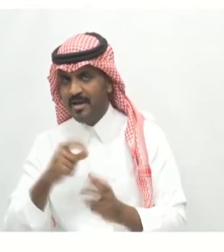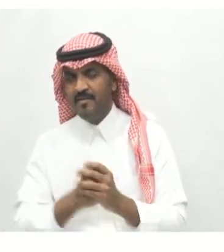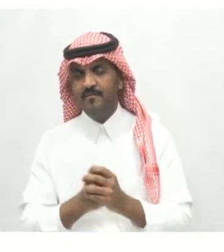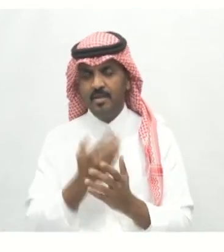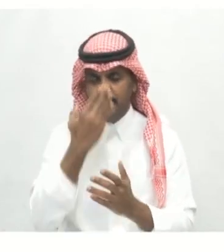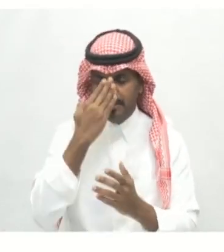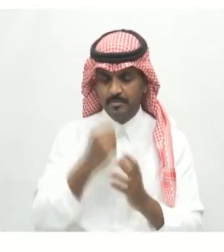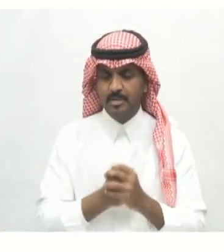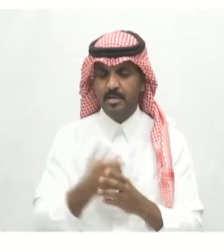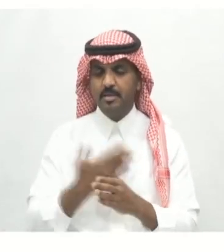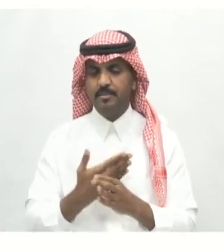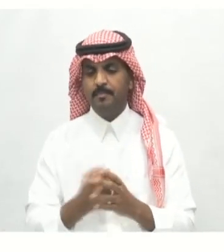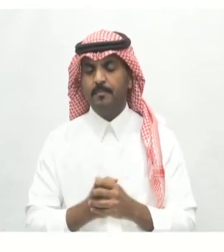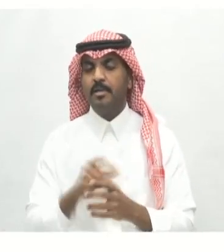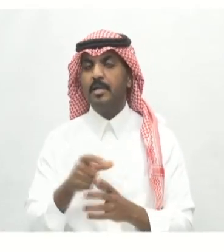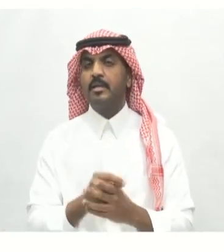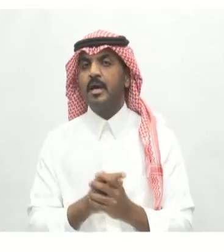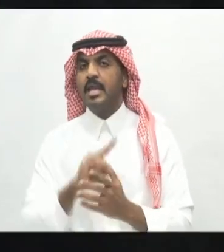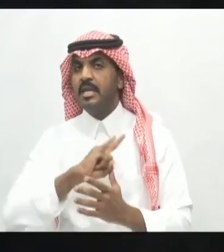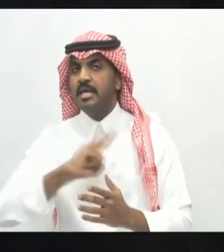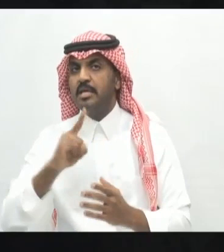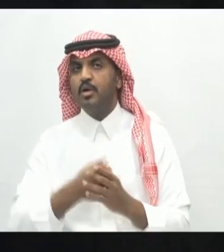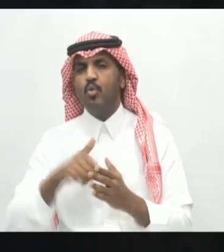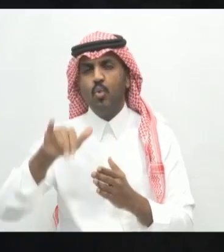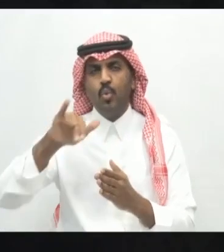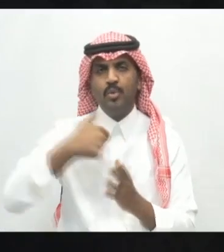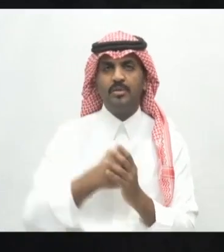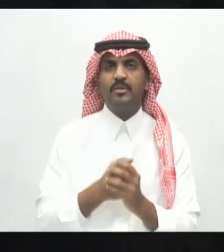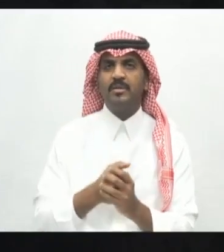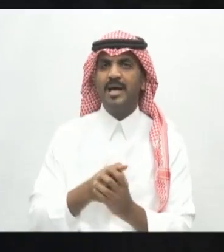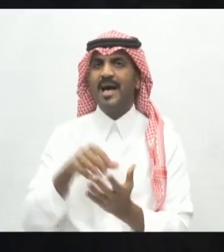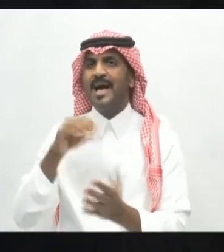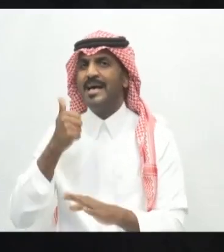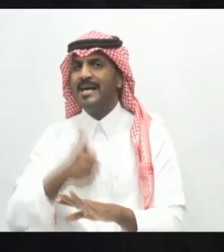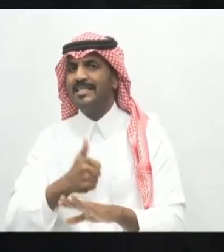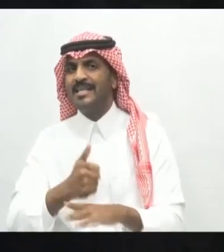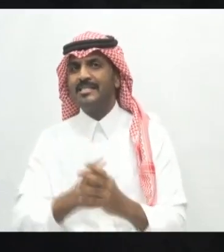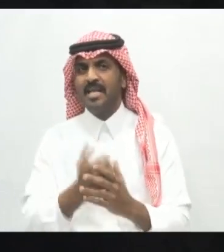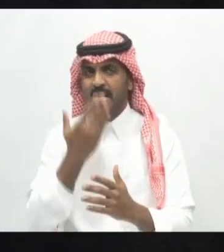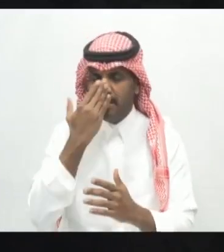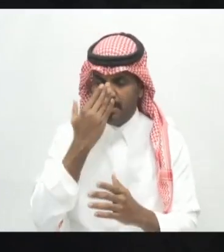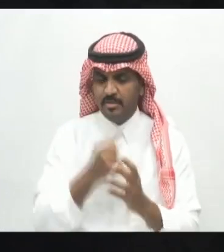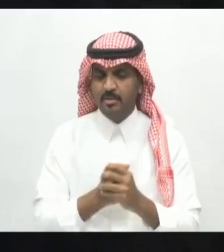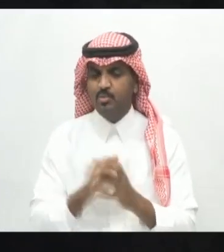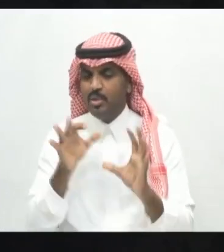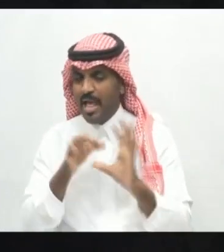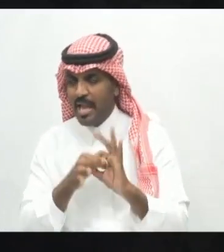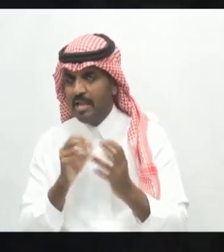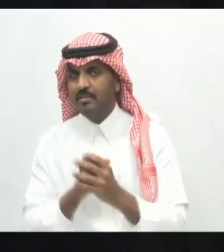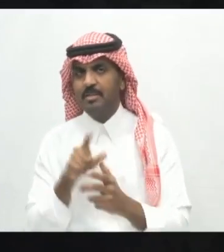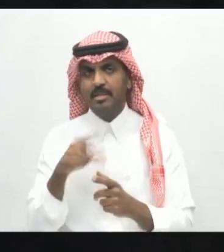العبادات لماذا لان النهي يرجع الى ذات العباده الى امر متعلق بذات